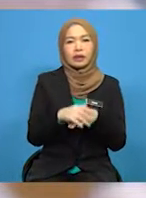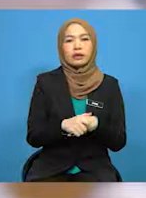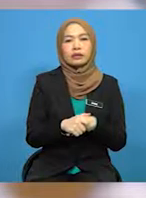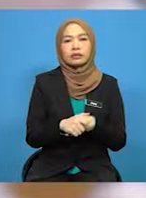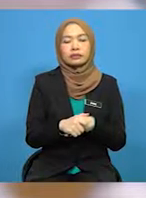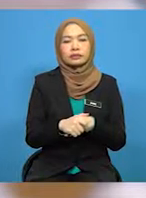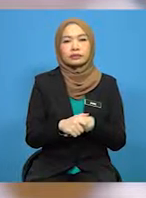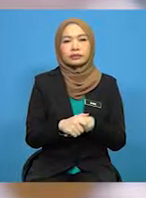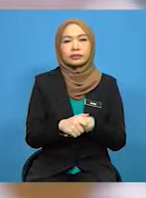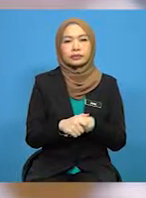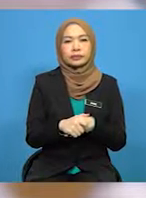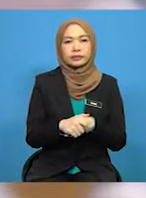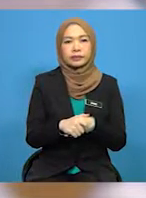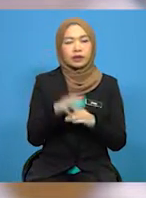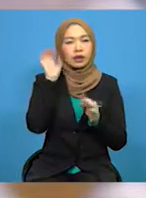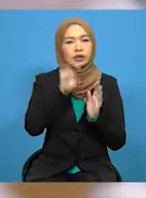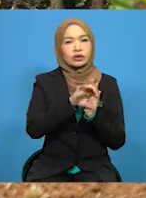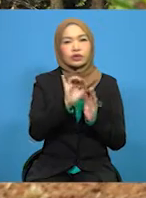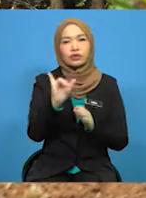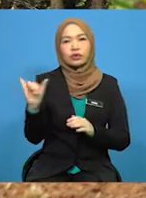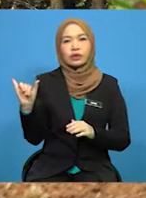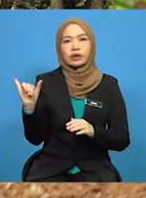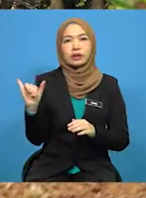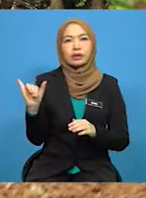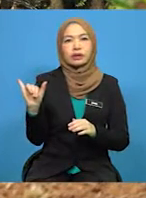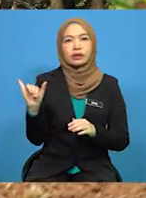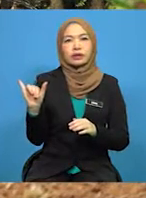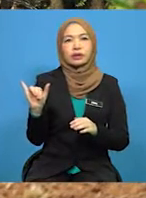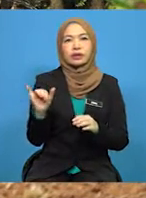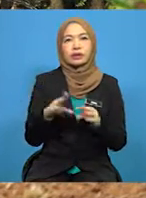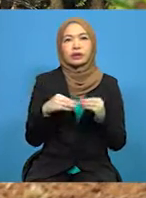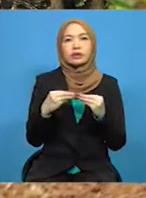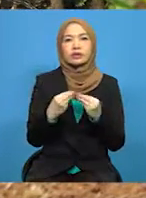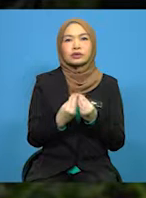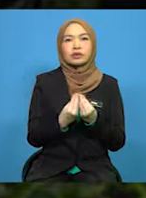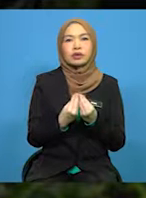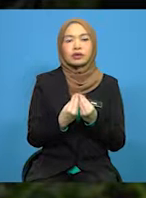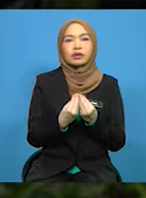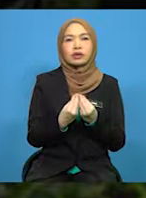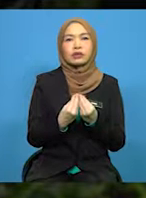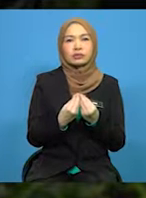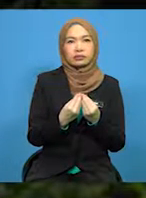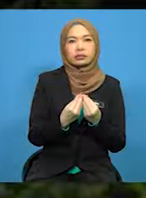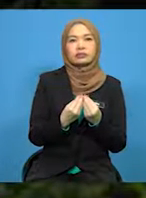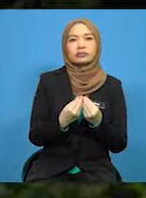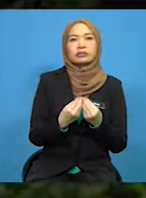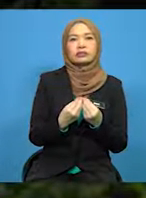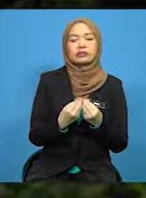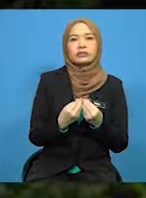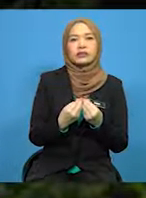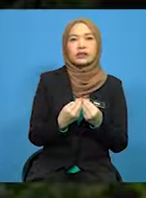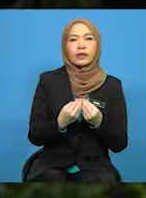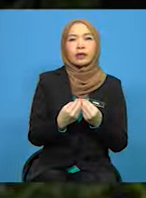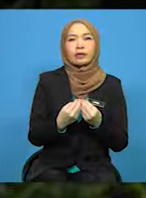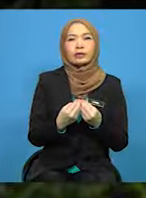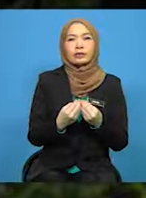Contoh terbaik ialah menentukan harga kelapa sawit dan getah kerana